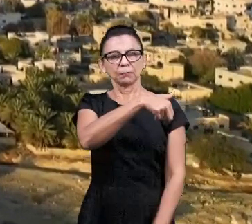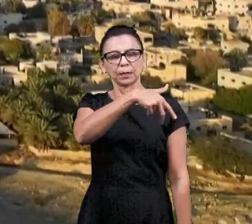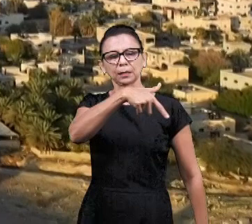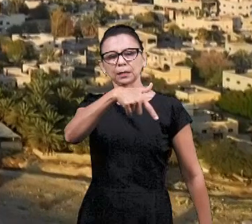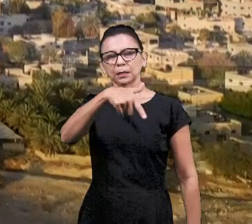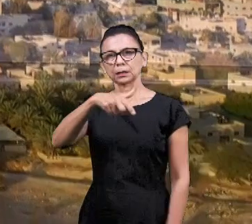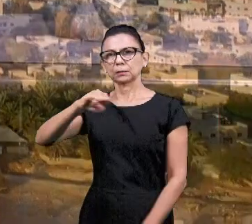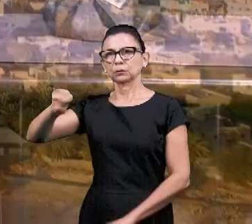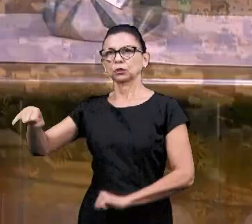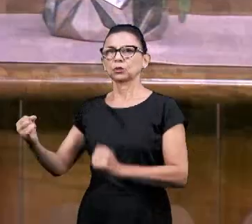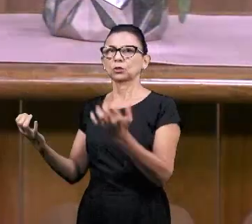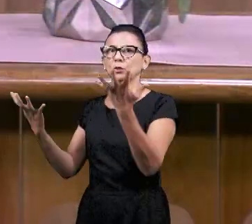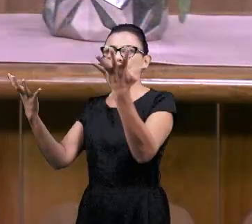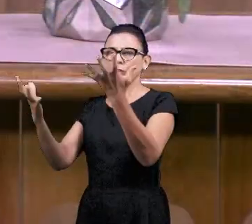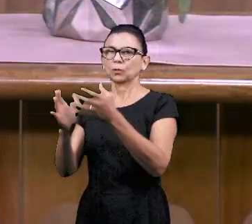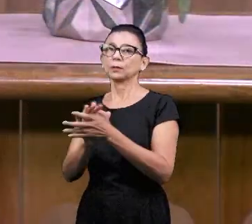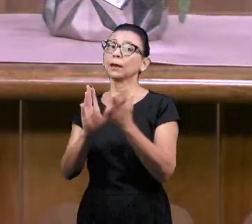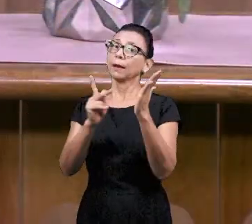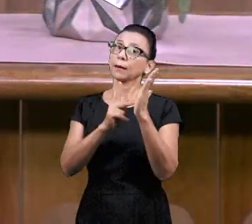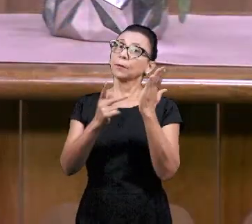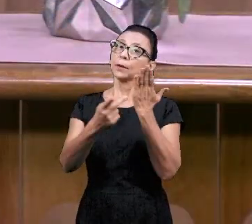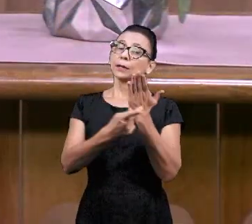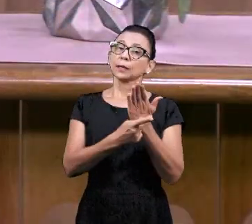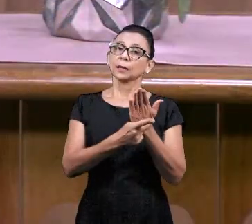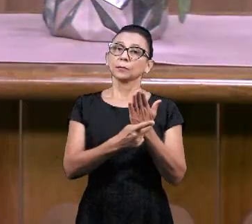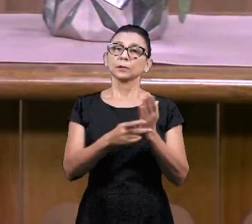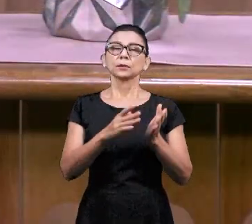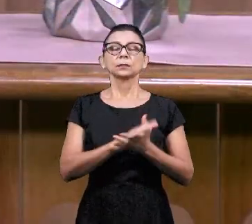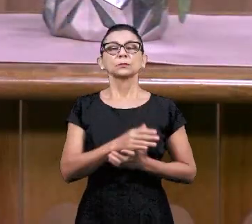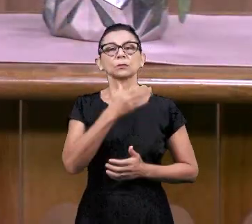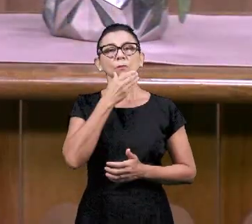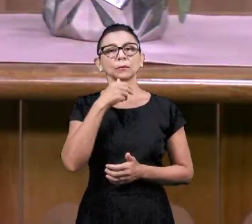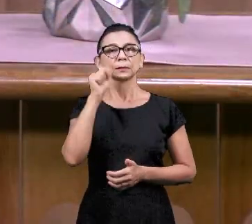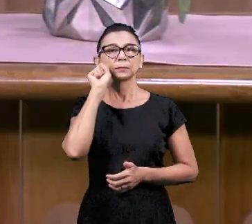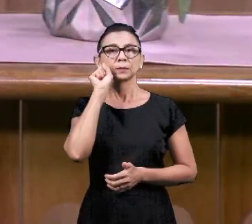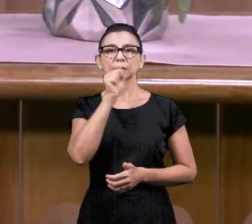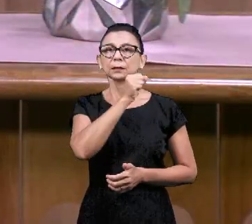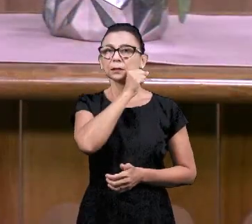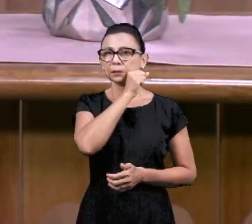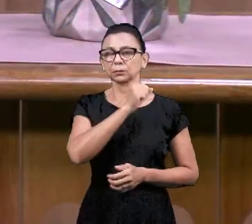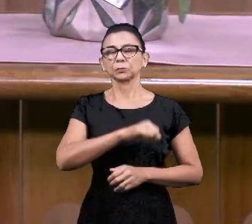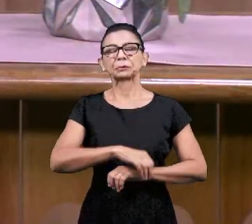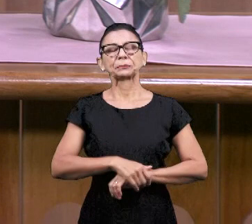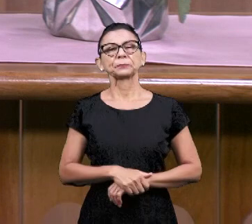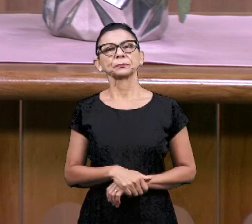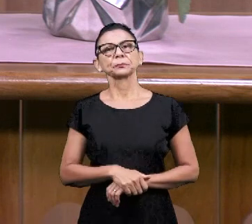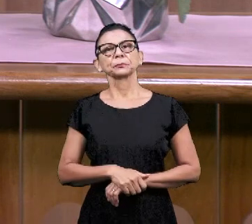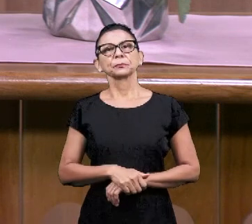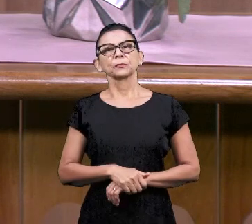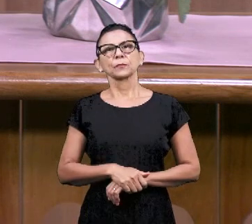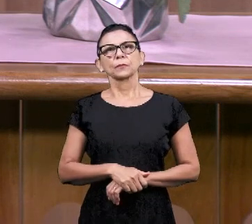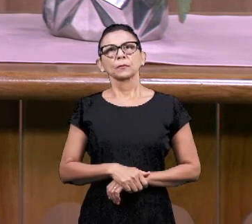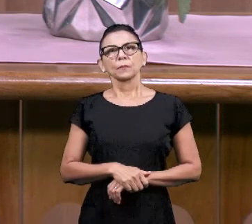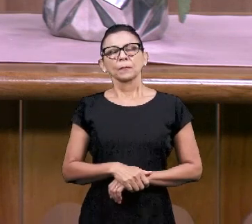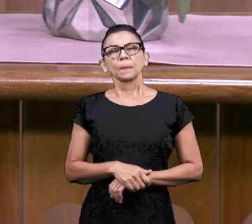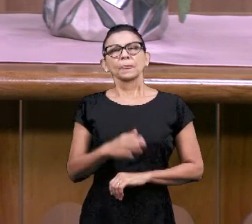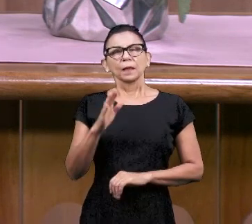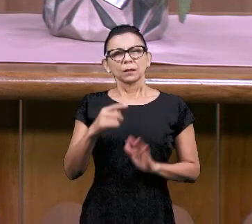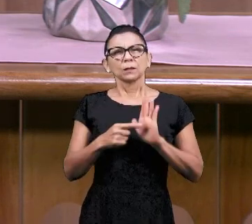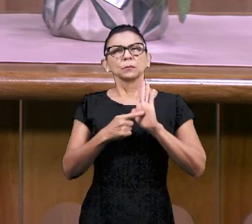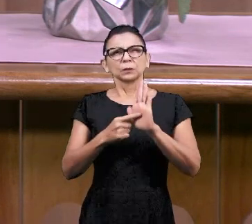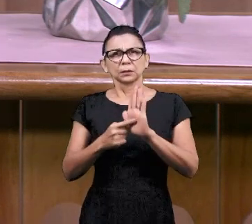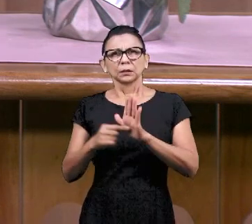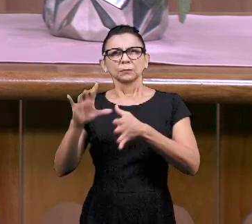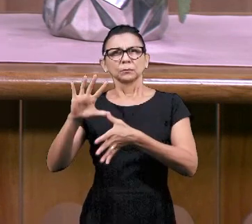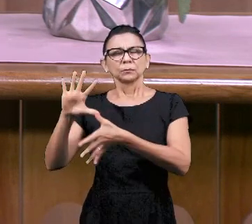du bon samaritain. Très bien, devant cette partie présentée à nos frères, l'aspect